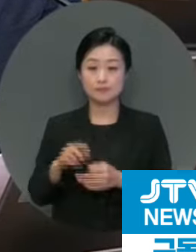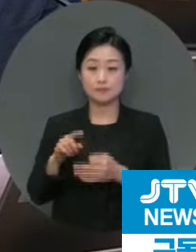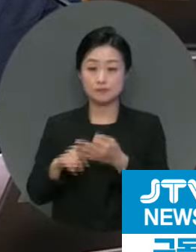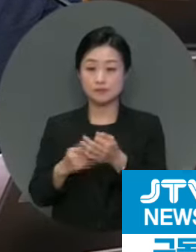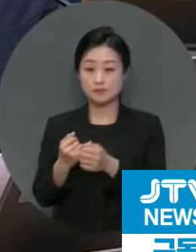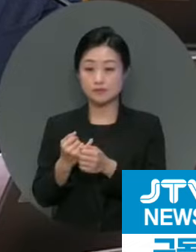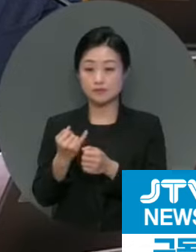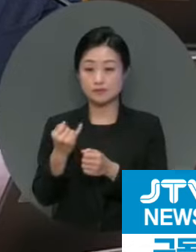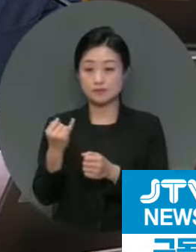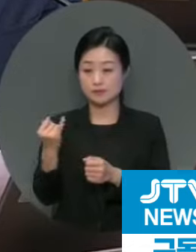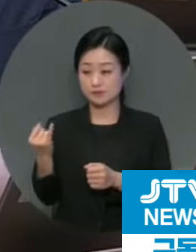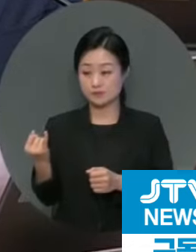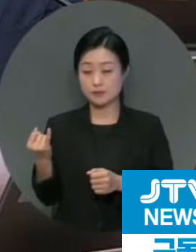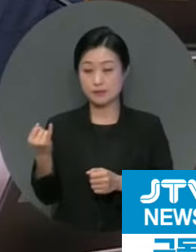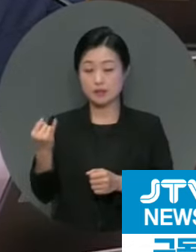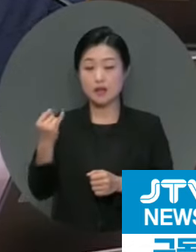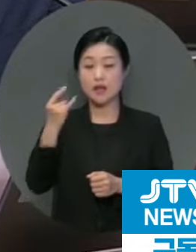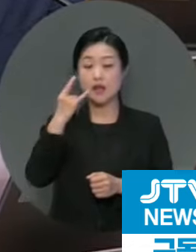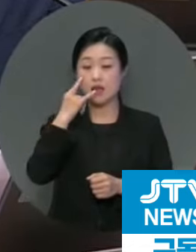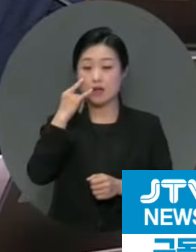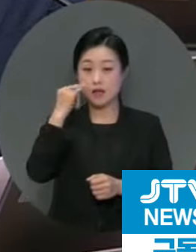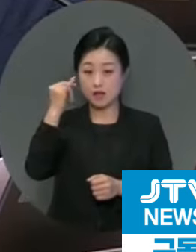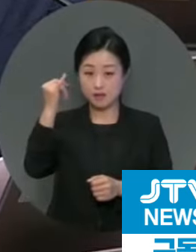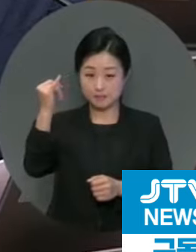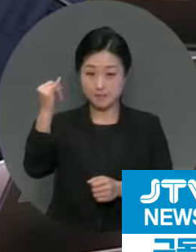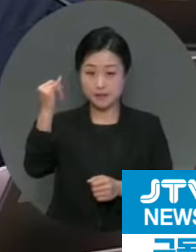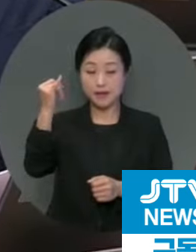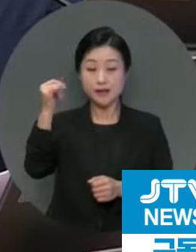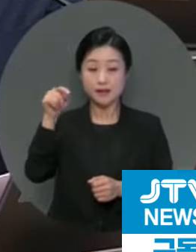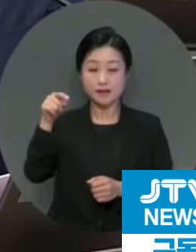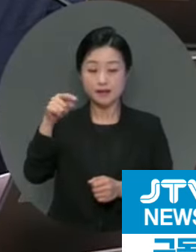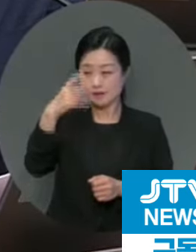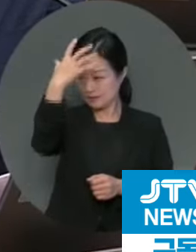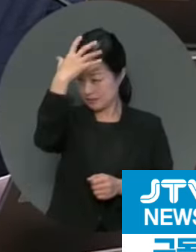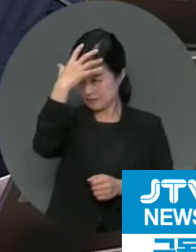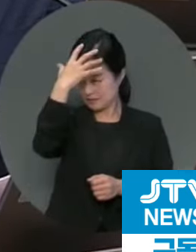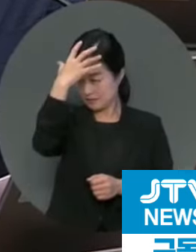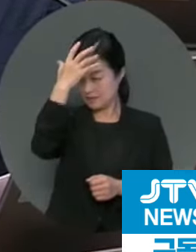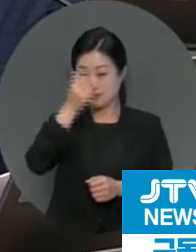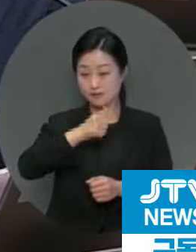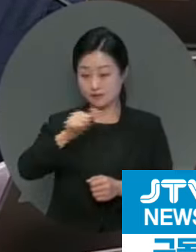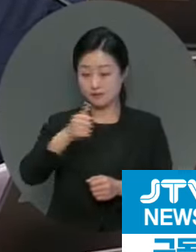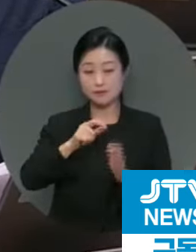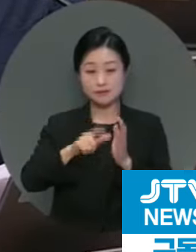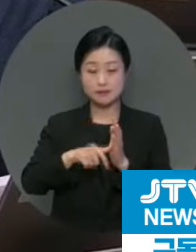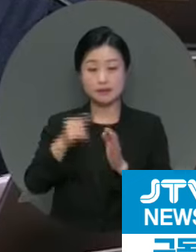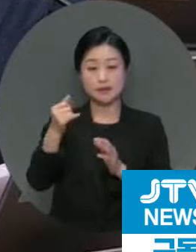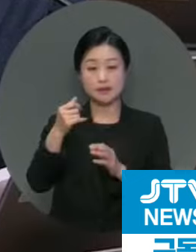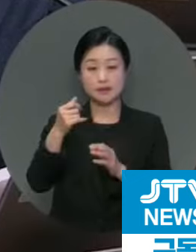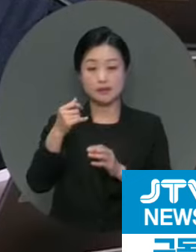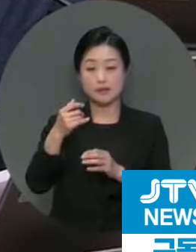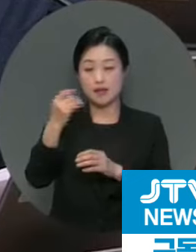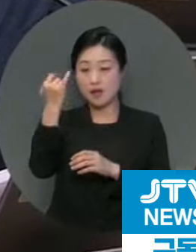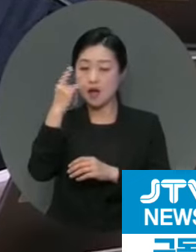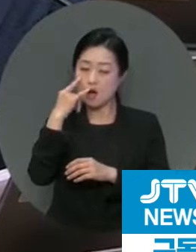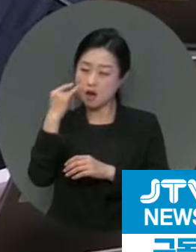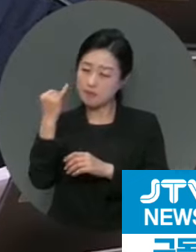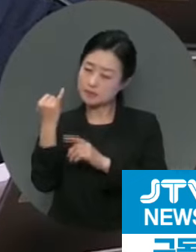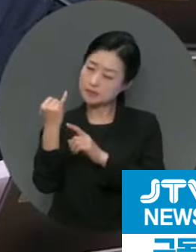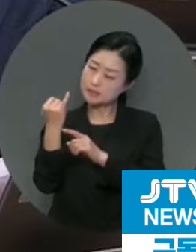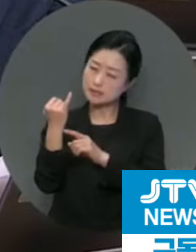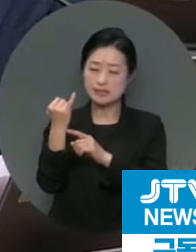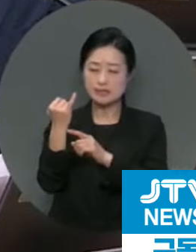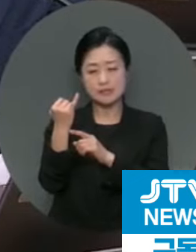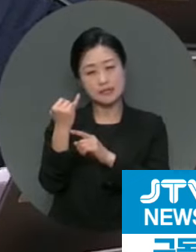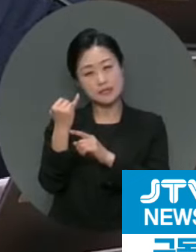네. 씨그 벙거지 쓴 여인이 기운이 집안에 기운이 이상하다는 안 것이 좋다. 네. 최은순 씨를 말하는 것 같아요. 네, 맞습니다. 그다음에 이틀